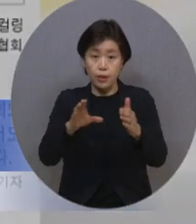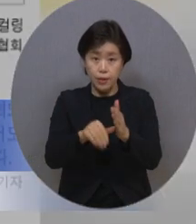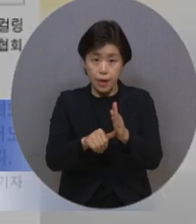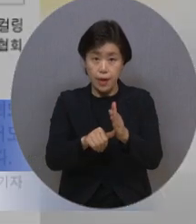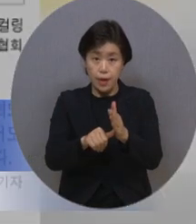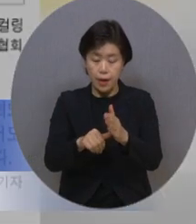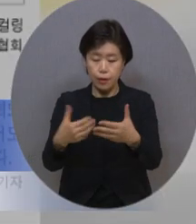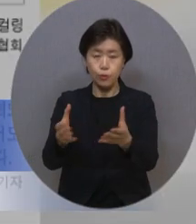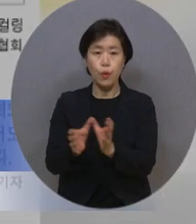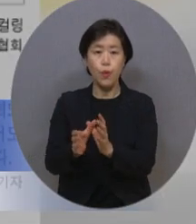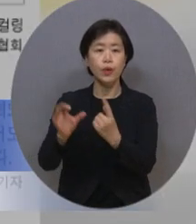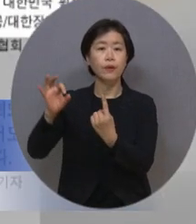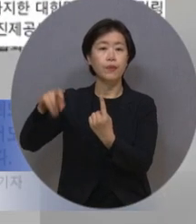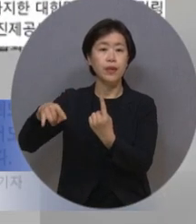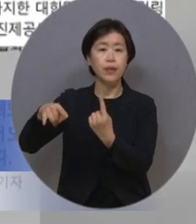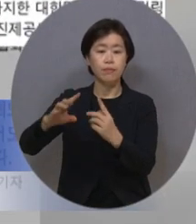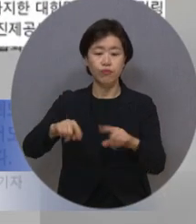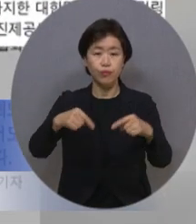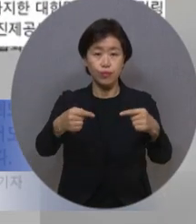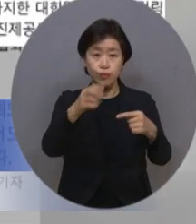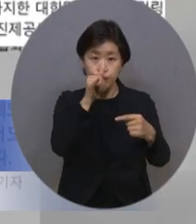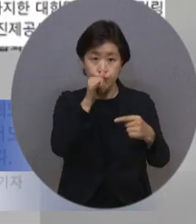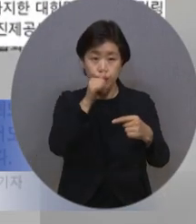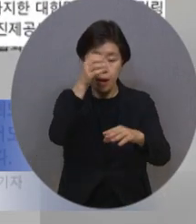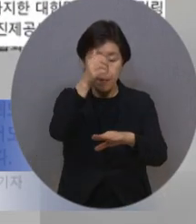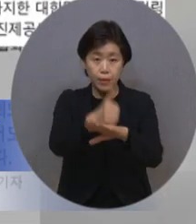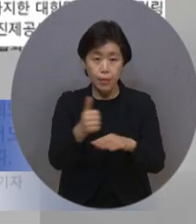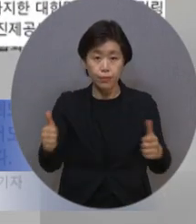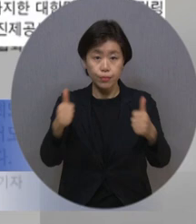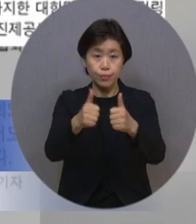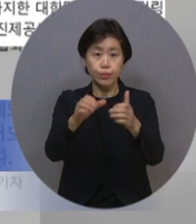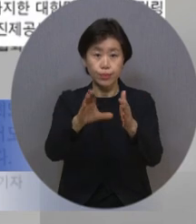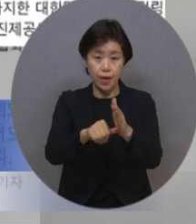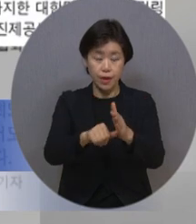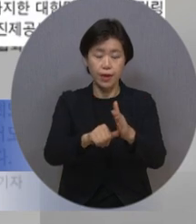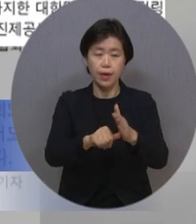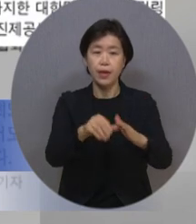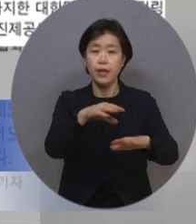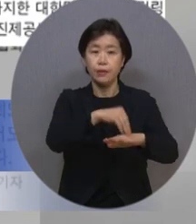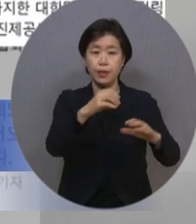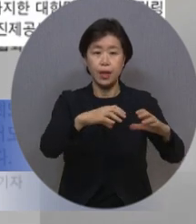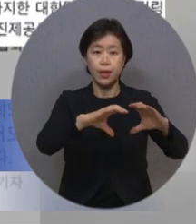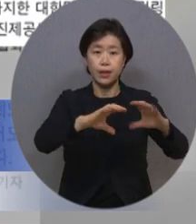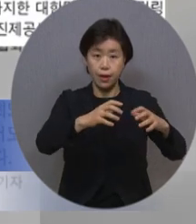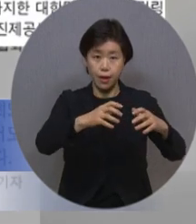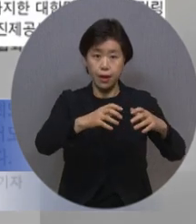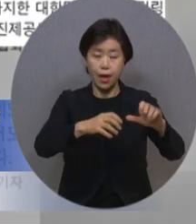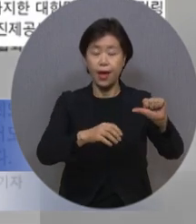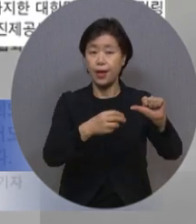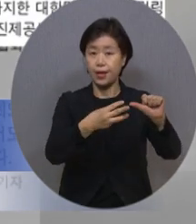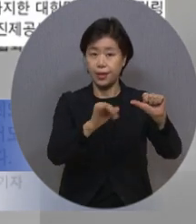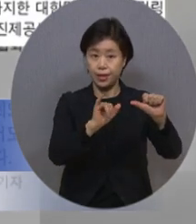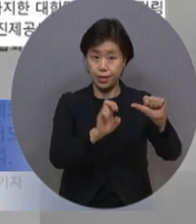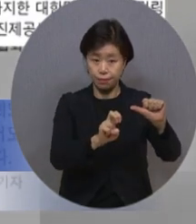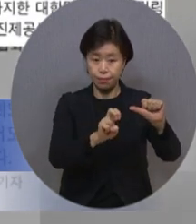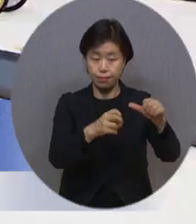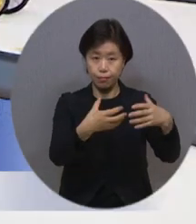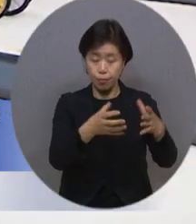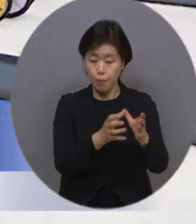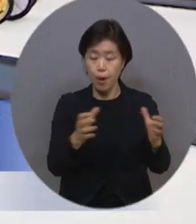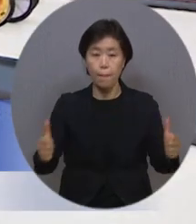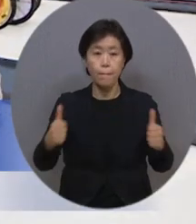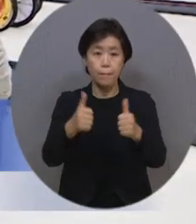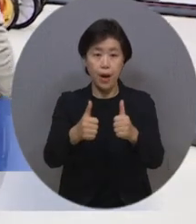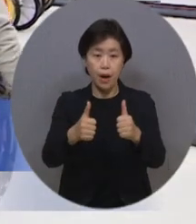1위로 플레이오프에 진출했고이 결승에서 스웨덴 칼스타드 a팀을 만나 승리를 거두며 최종 우승했습니다